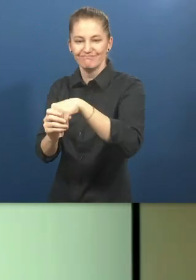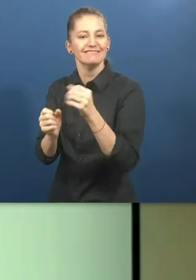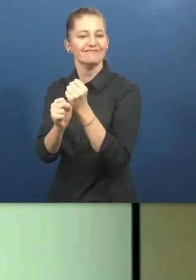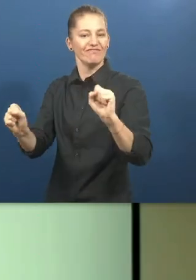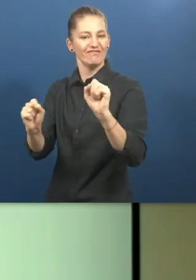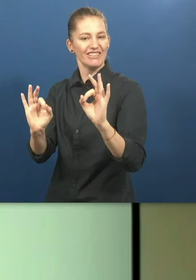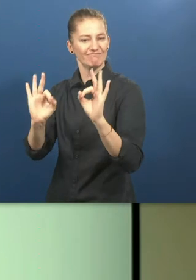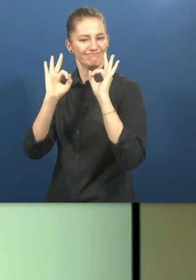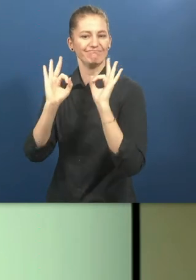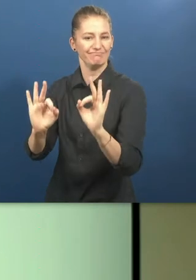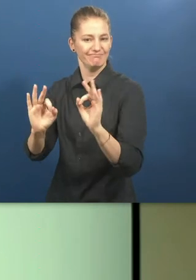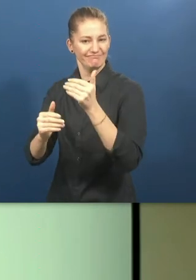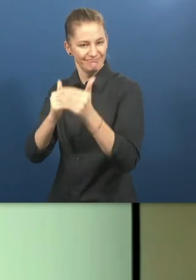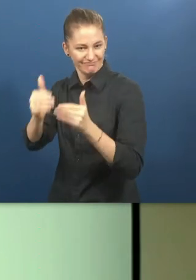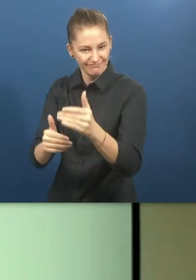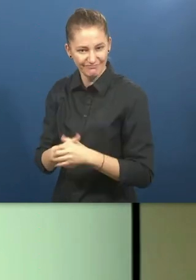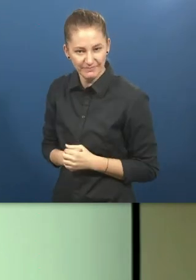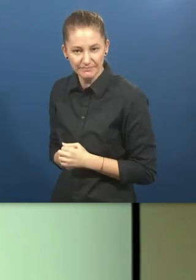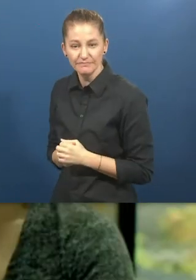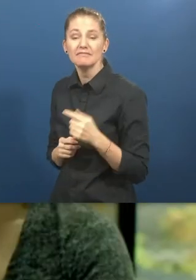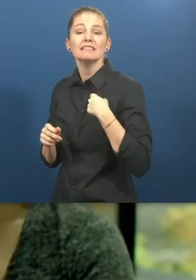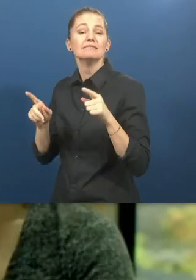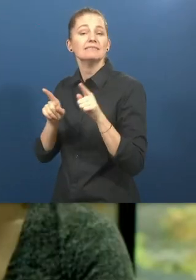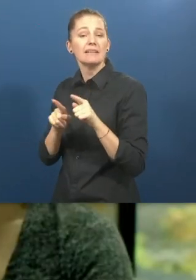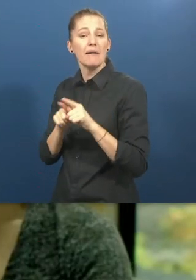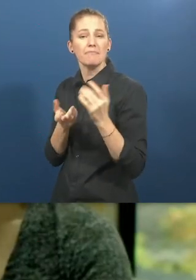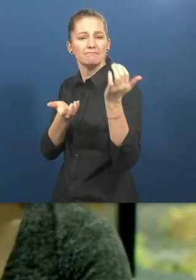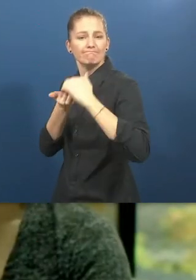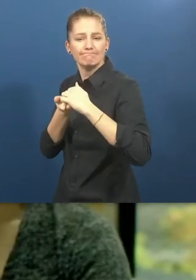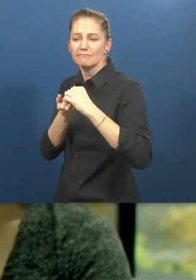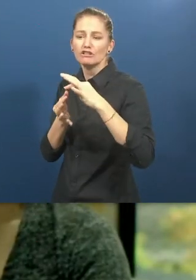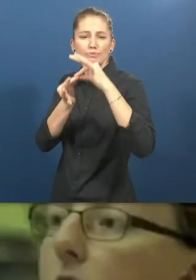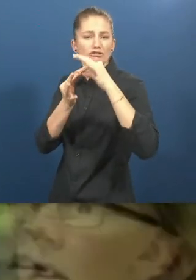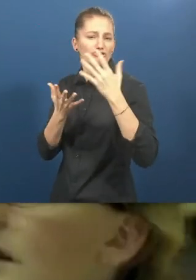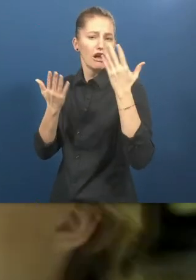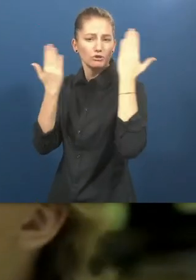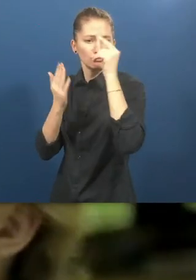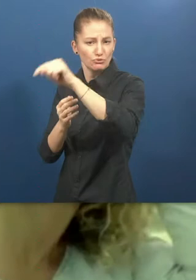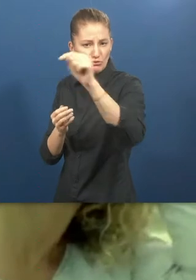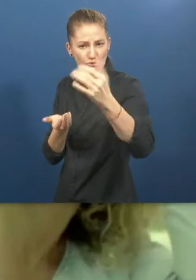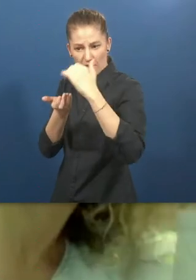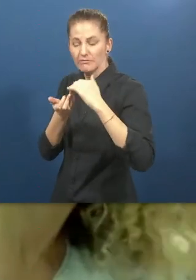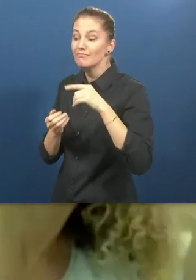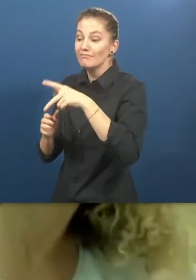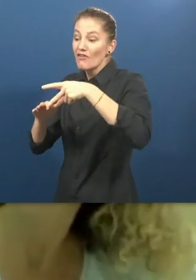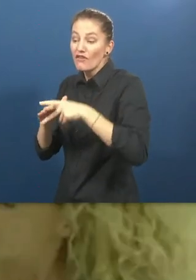위해서 우리는 교육 시기에 있는 장애인들에 대한 직업 교육을 특수학교와 손잡고 진행하였습니다.